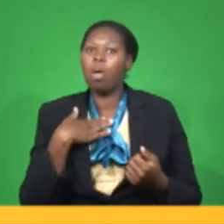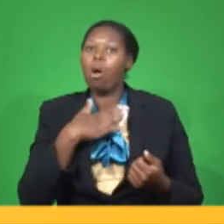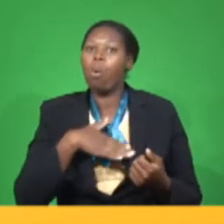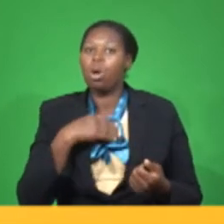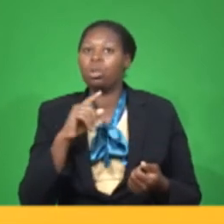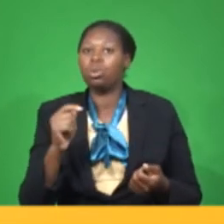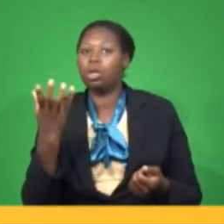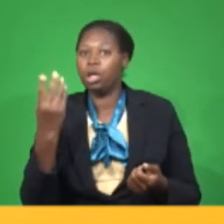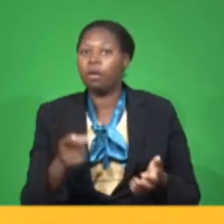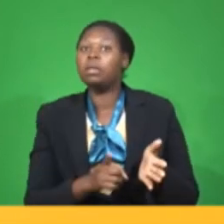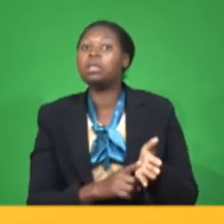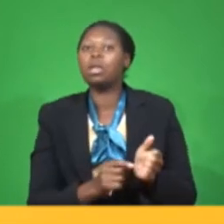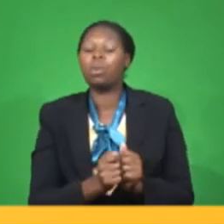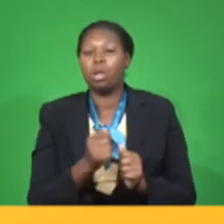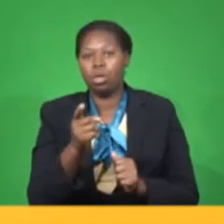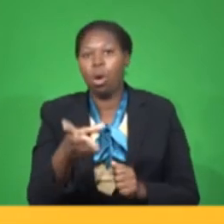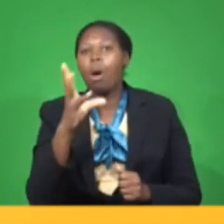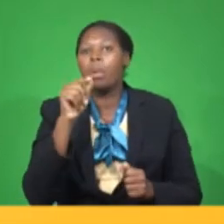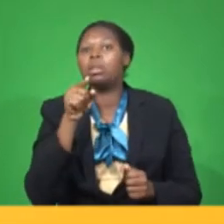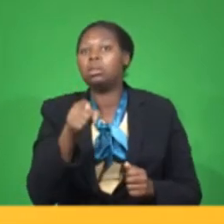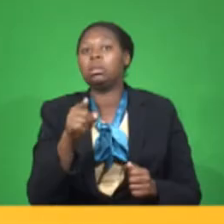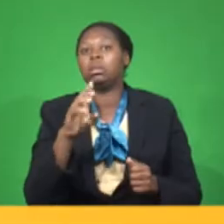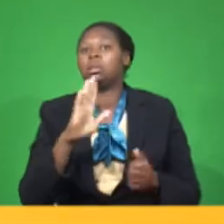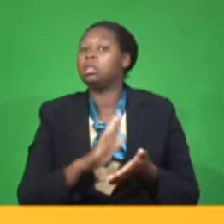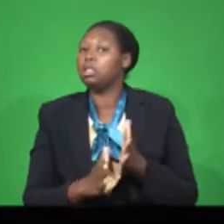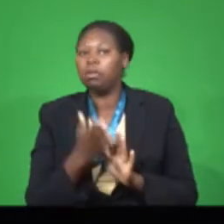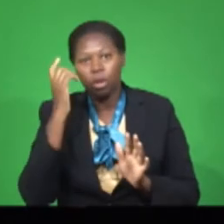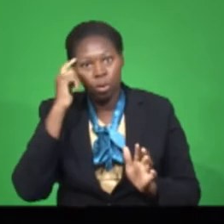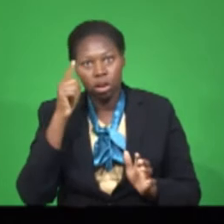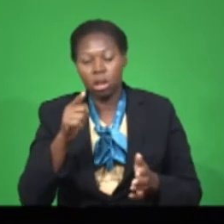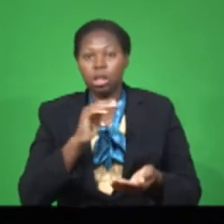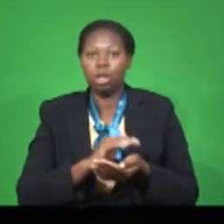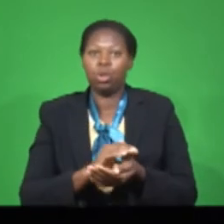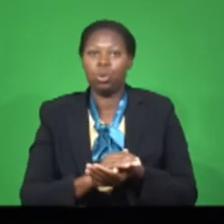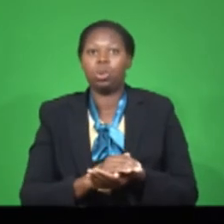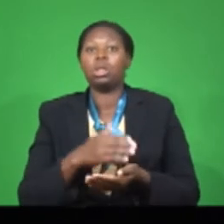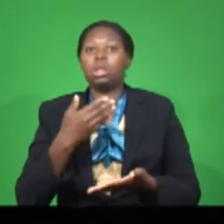wake. Iye akati unogondipeiko kuti upinde kwandiri. Now